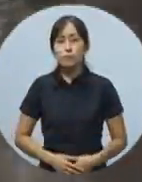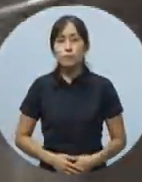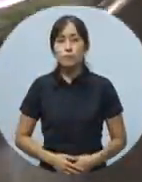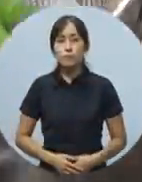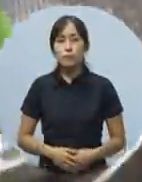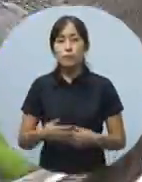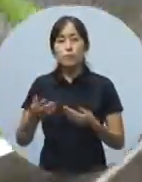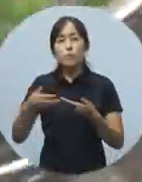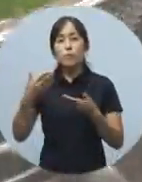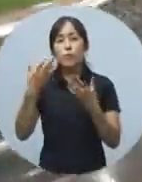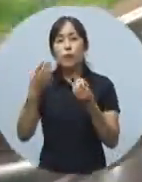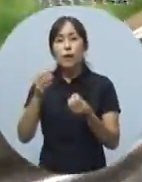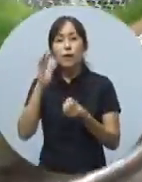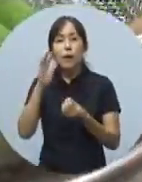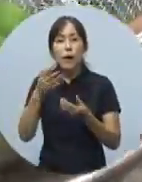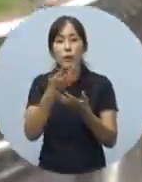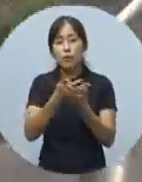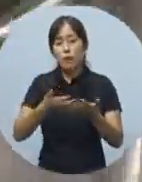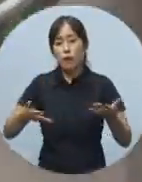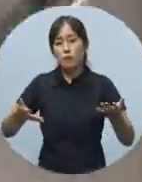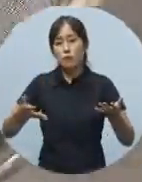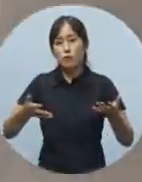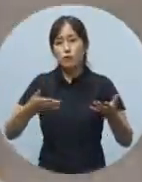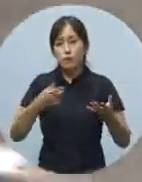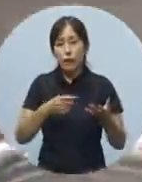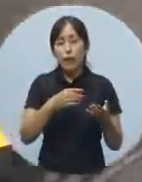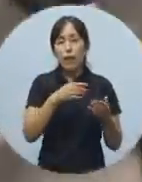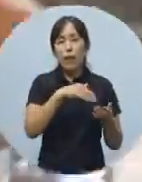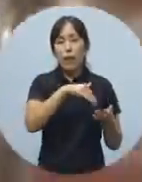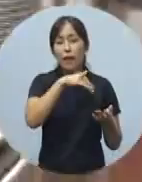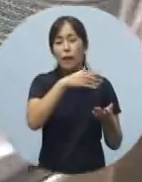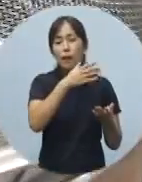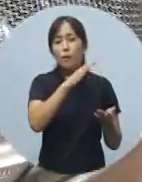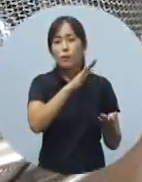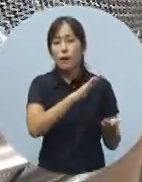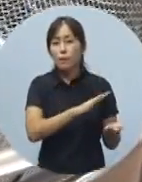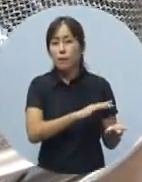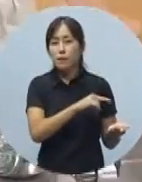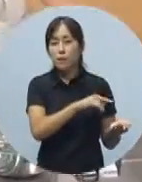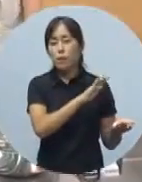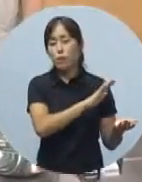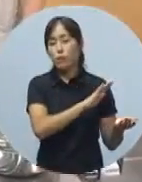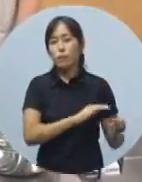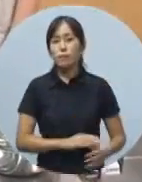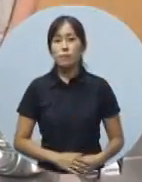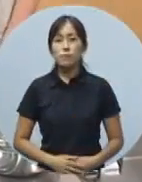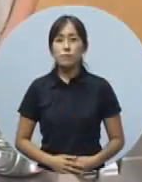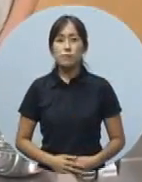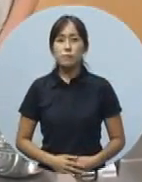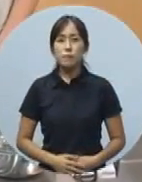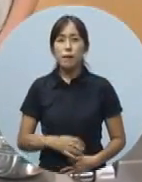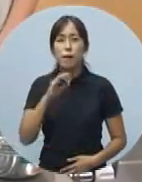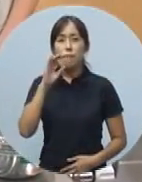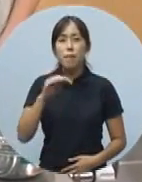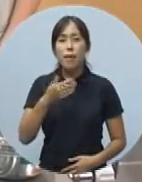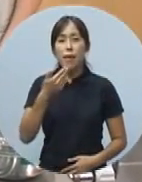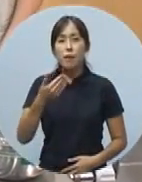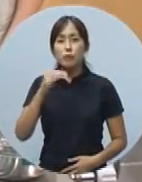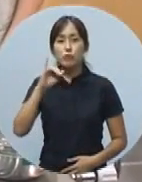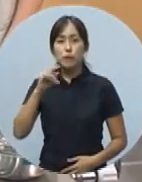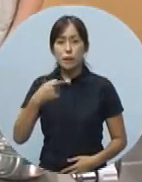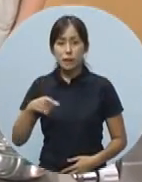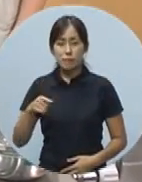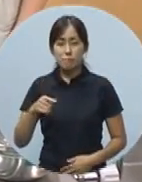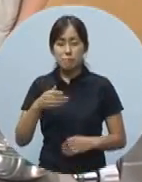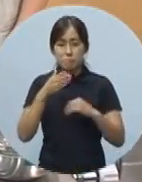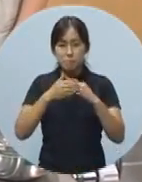茹で上がったらザルでお湯を切り、熱を冷ますためしばらく置いてください。 先にちょっとメイクインの方を